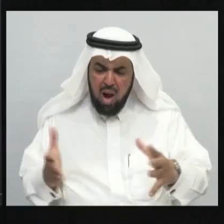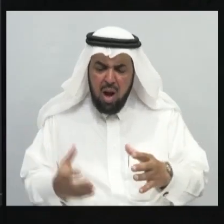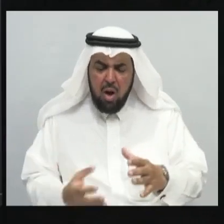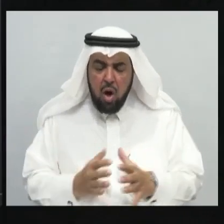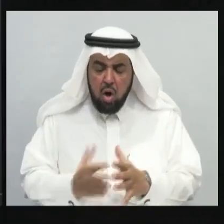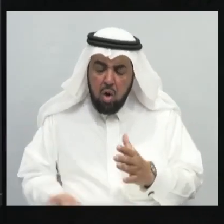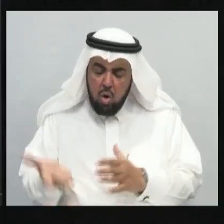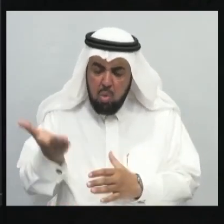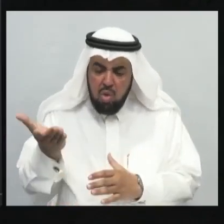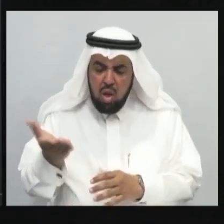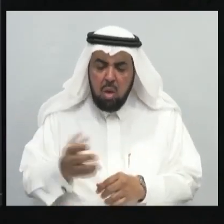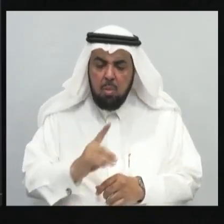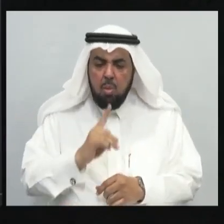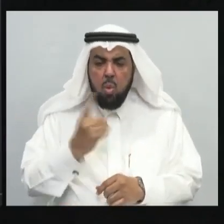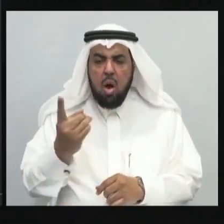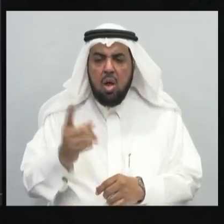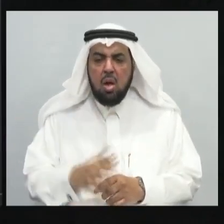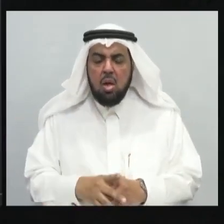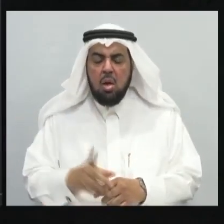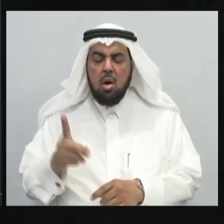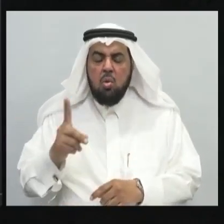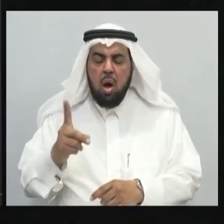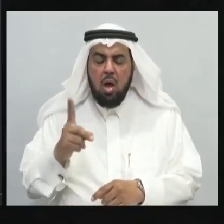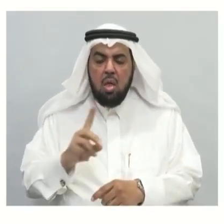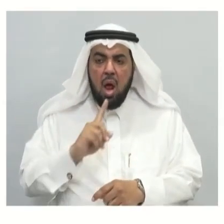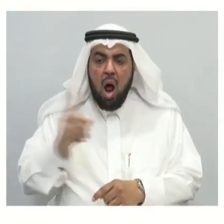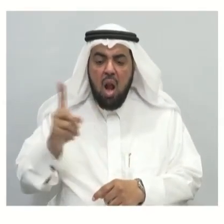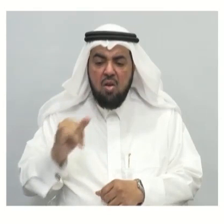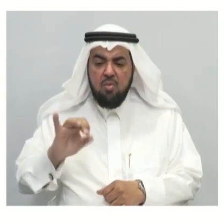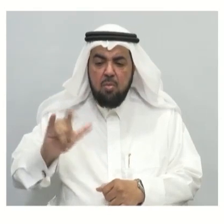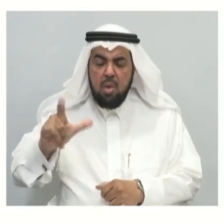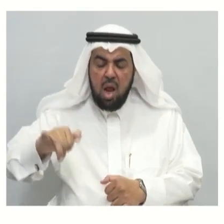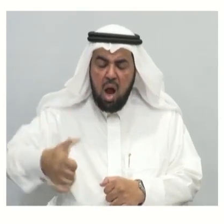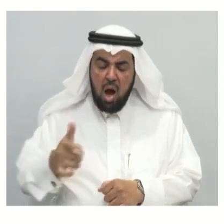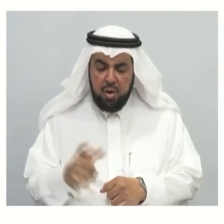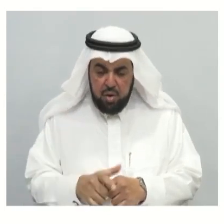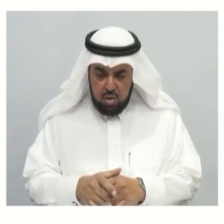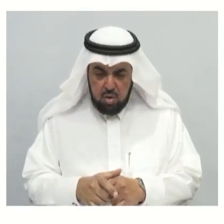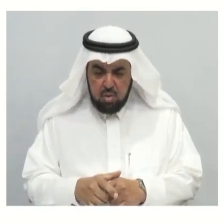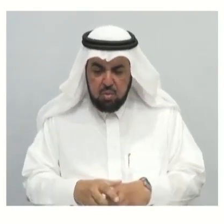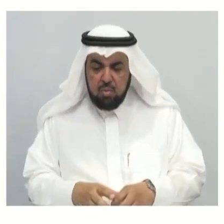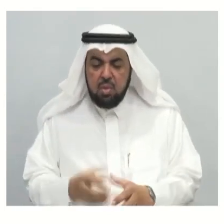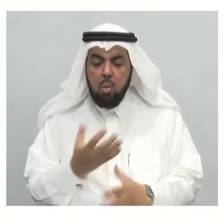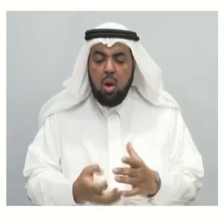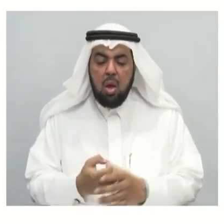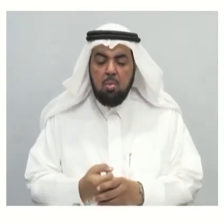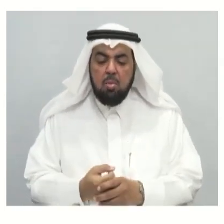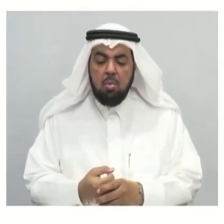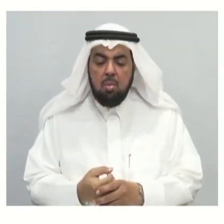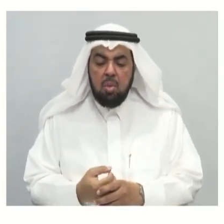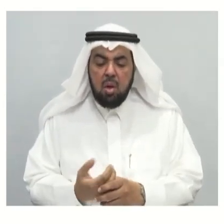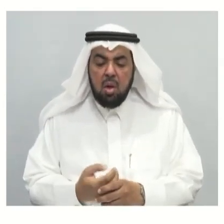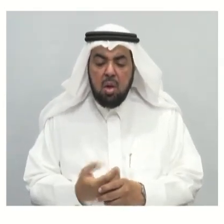للصين حيث تجاوز المليار و400 مليون نسمه معدل المواليد كم يبلغ